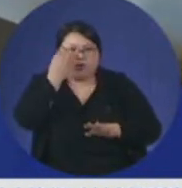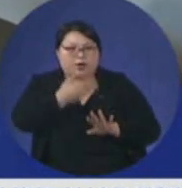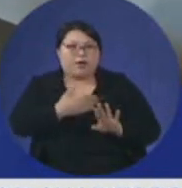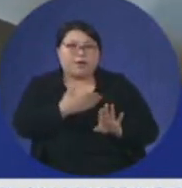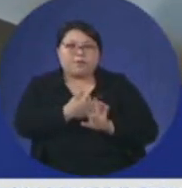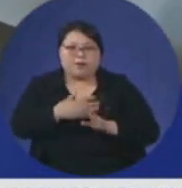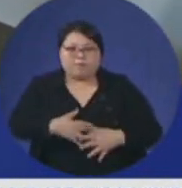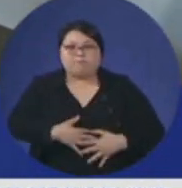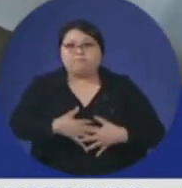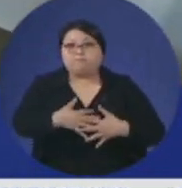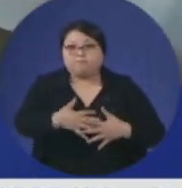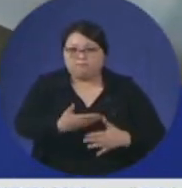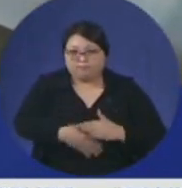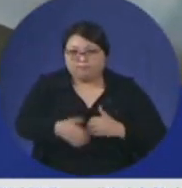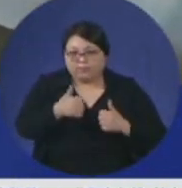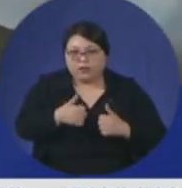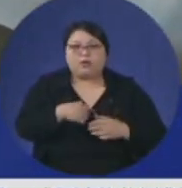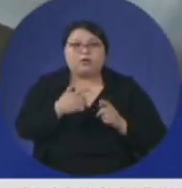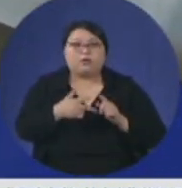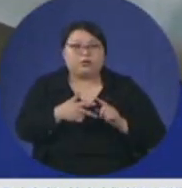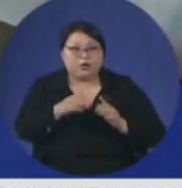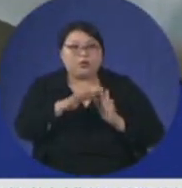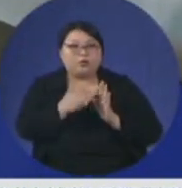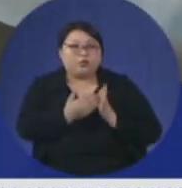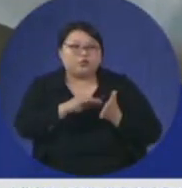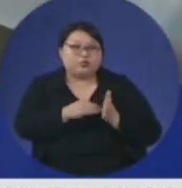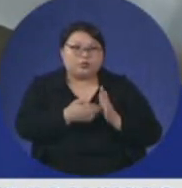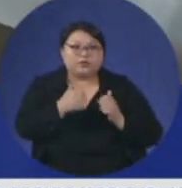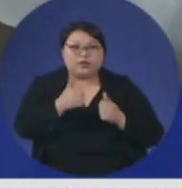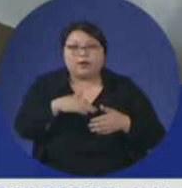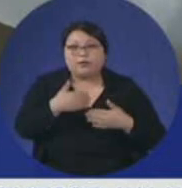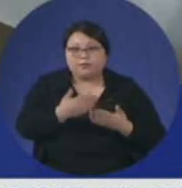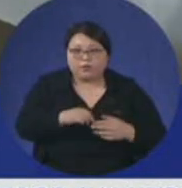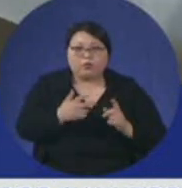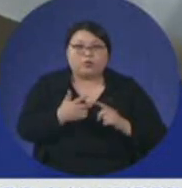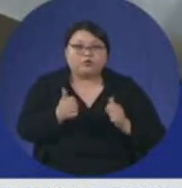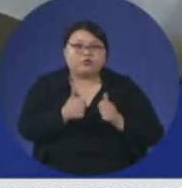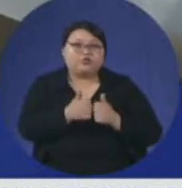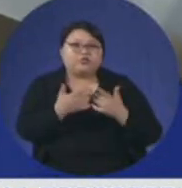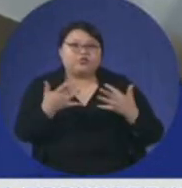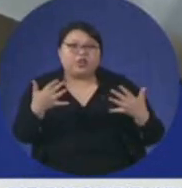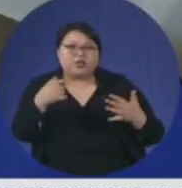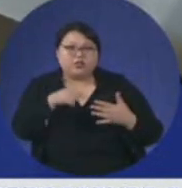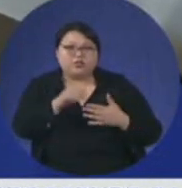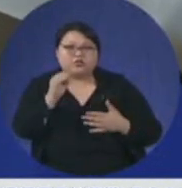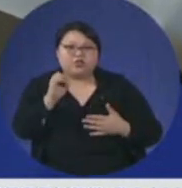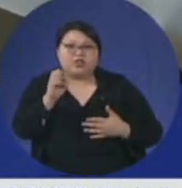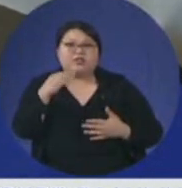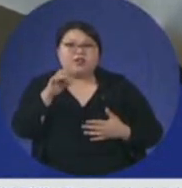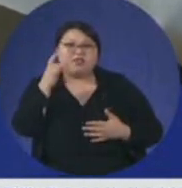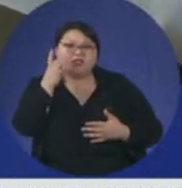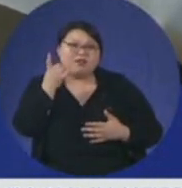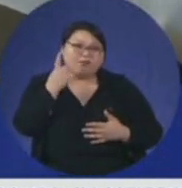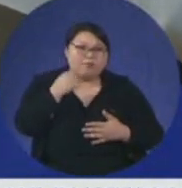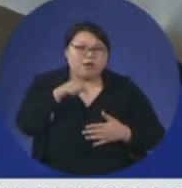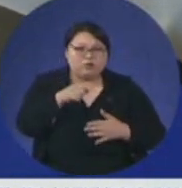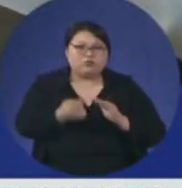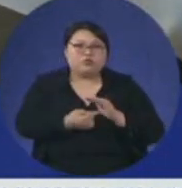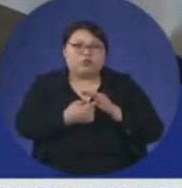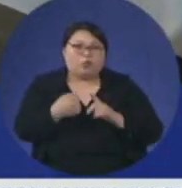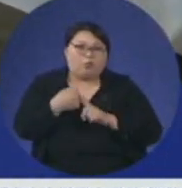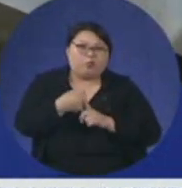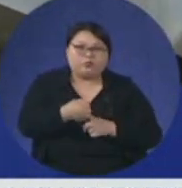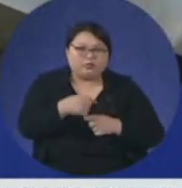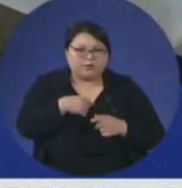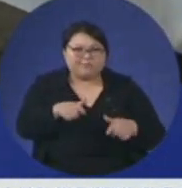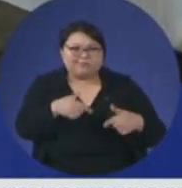бүл төлөвтэй хангагдаагүй хэрэгцээг тэлэх. Гуравт нь бол гендер суурьсыг хүчрхийлэх тэлэх гэсэн. Ийм гурван чиглэлээр бид амжилт гаргаж чадах